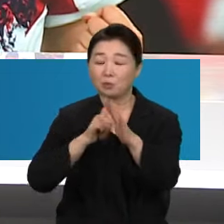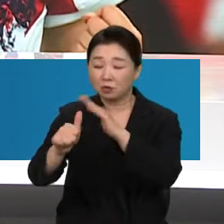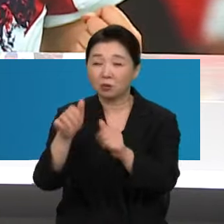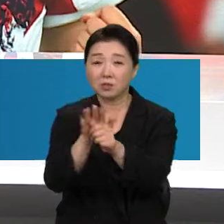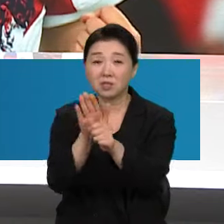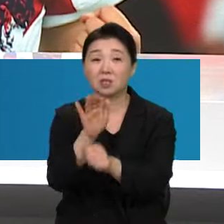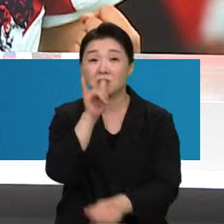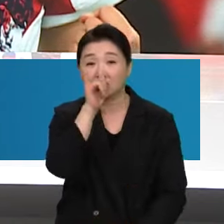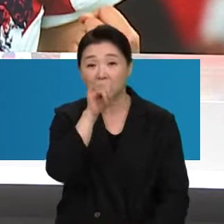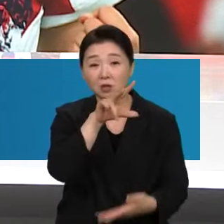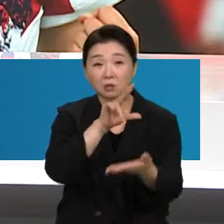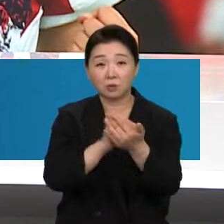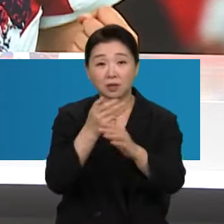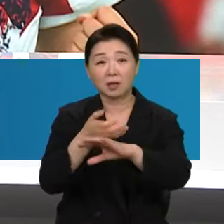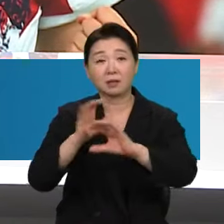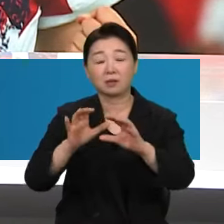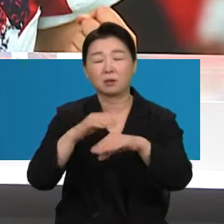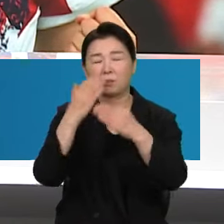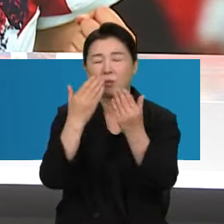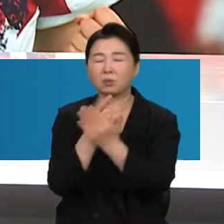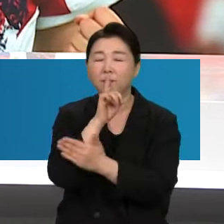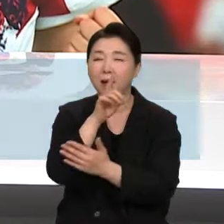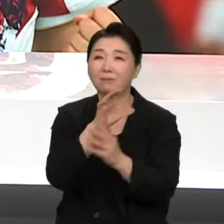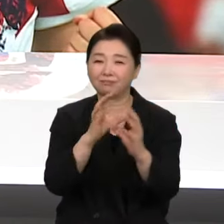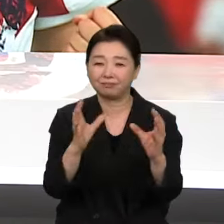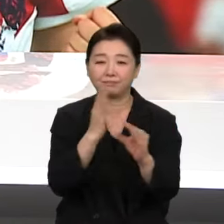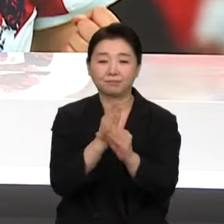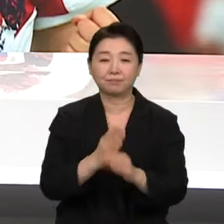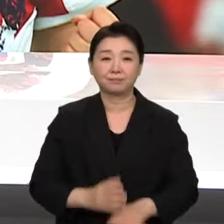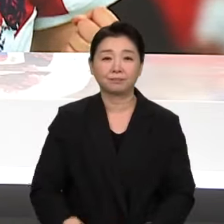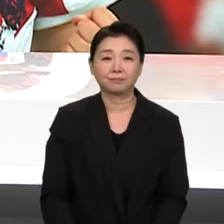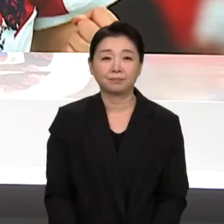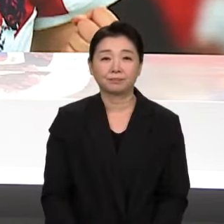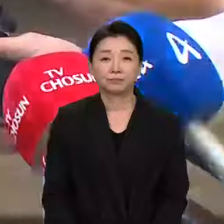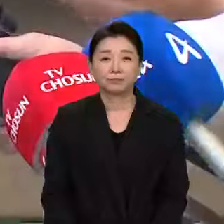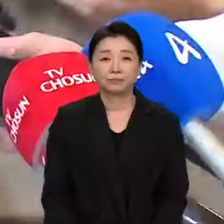등 이 문제가 해외에서도 오르내리고 있습니다. 홍지웅 기자입니다.